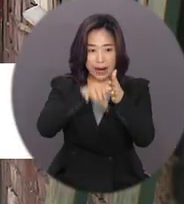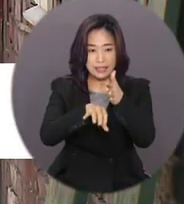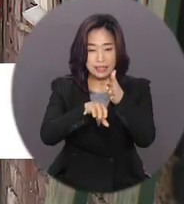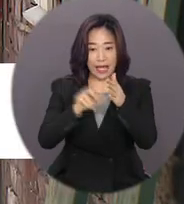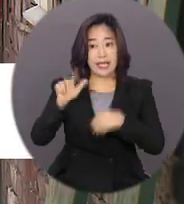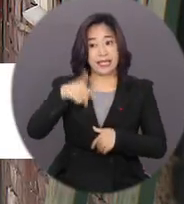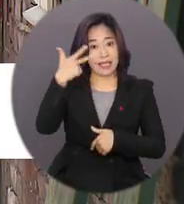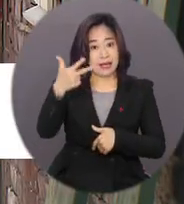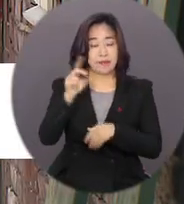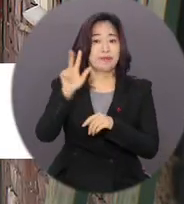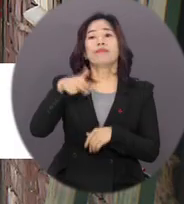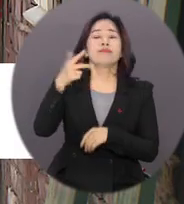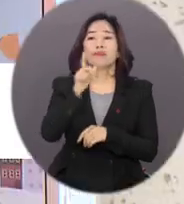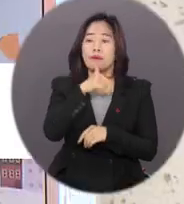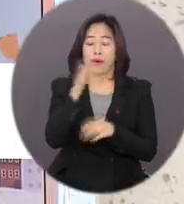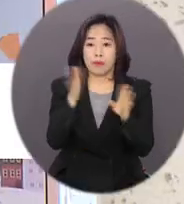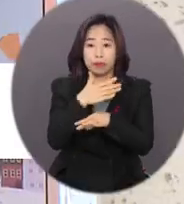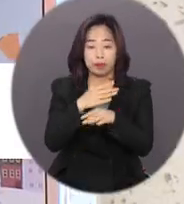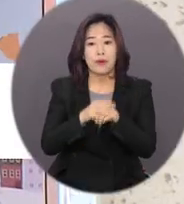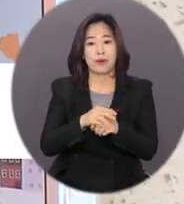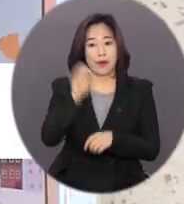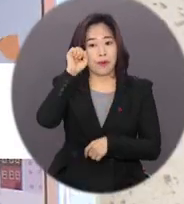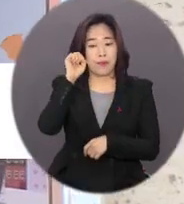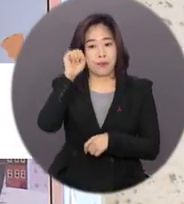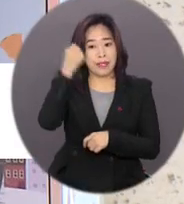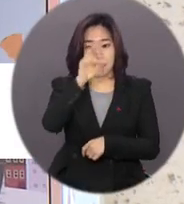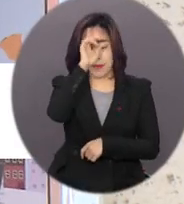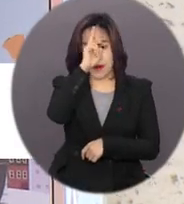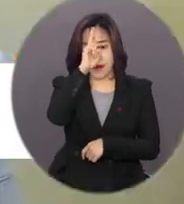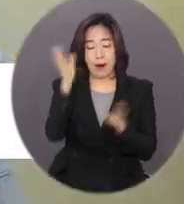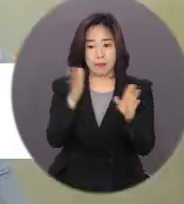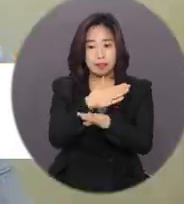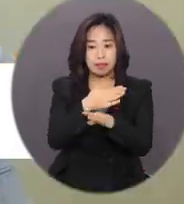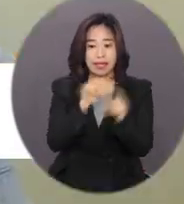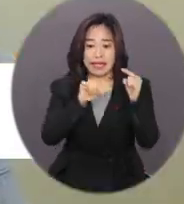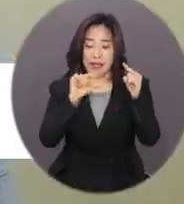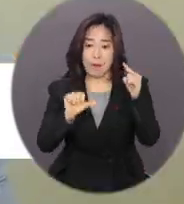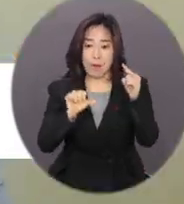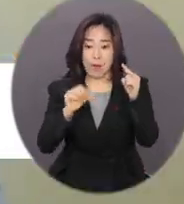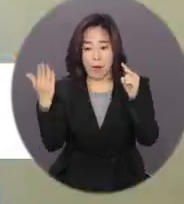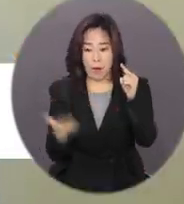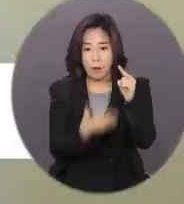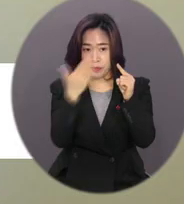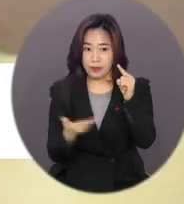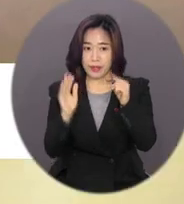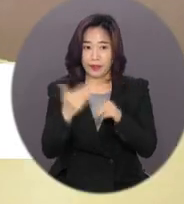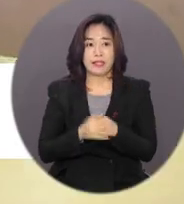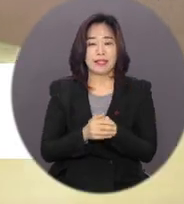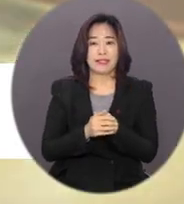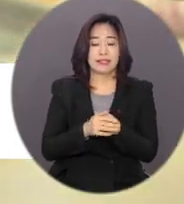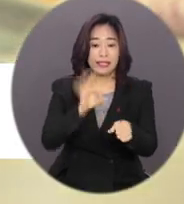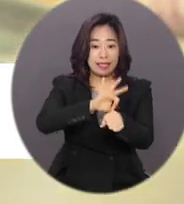월요일 0시부터 사회적 거리두기를 1.5단계로 낮추기로 했습니다. 이에 따라 오후 10시까지